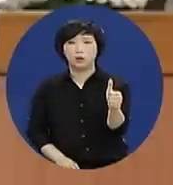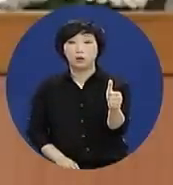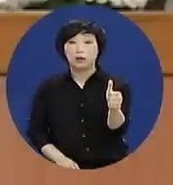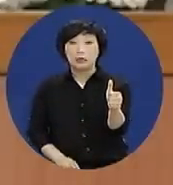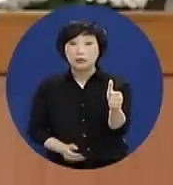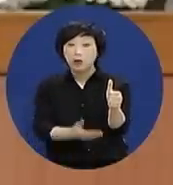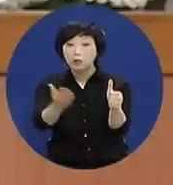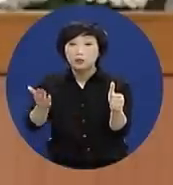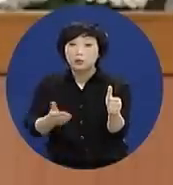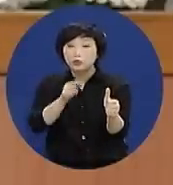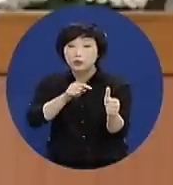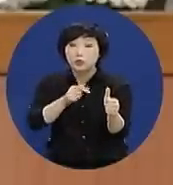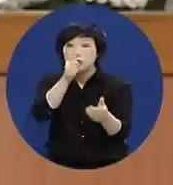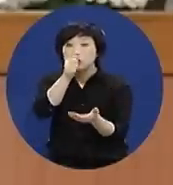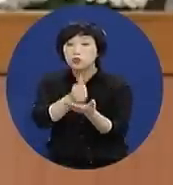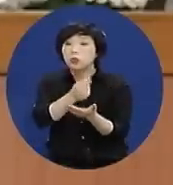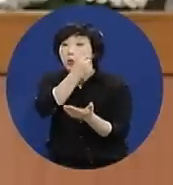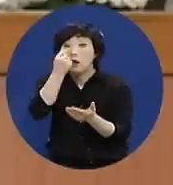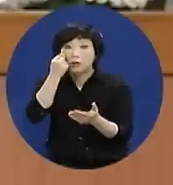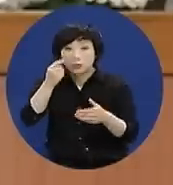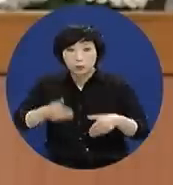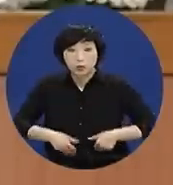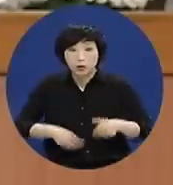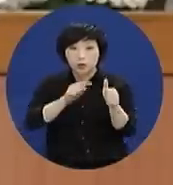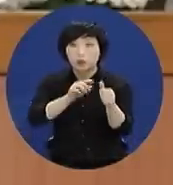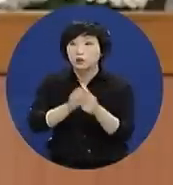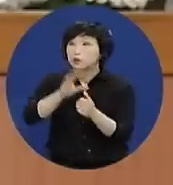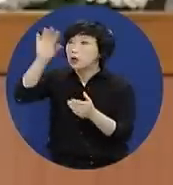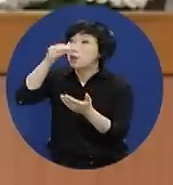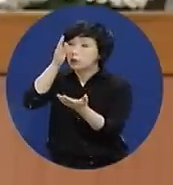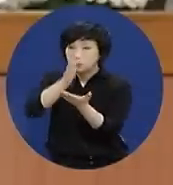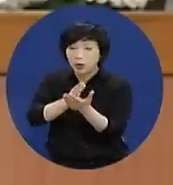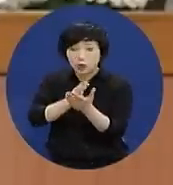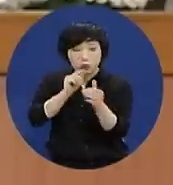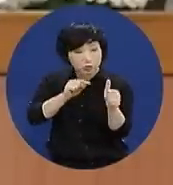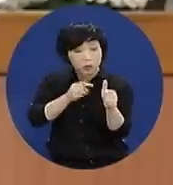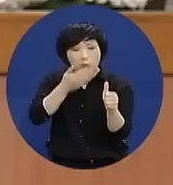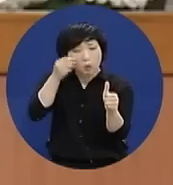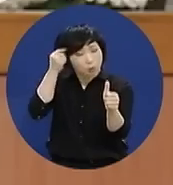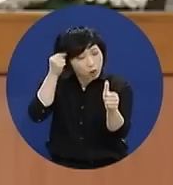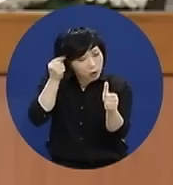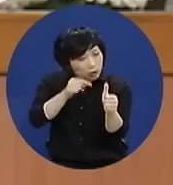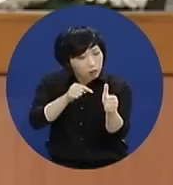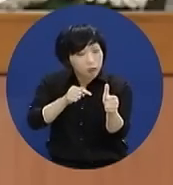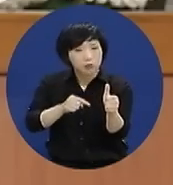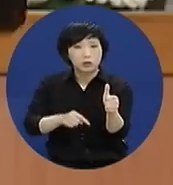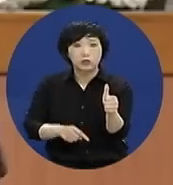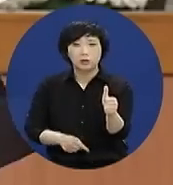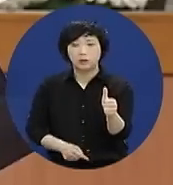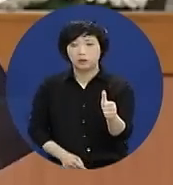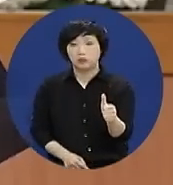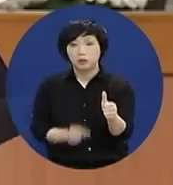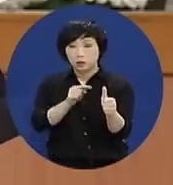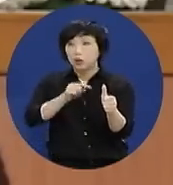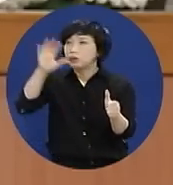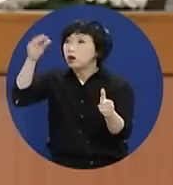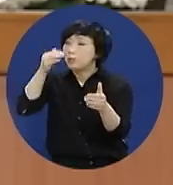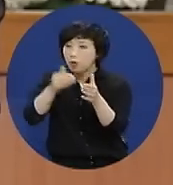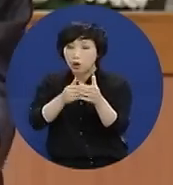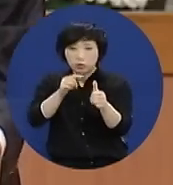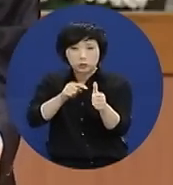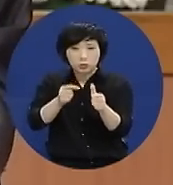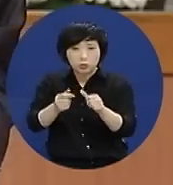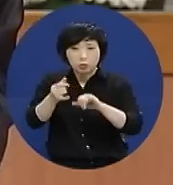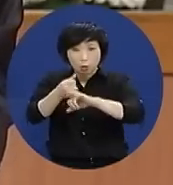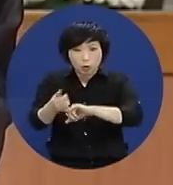します食べてはならないと命じたのになぜ食べたのかそれを食べると必ず死ぬから食べ